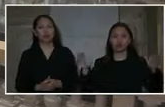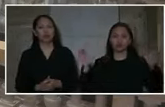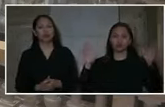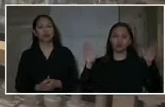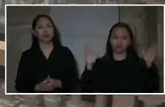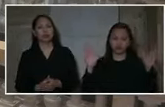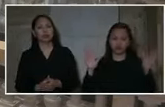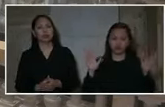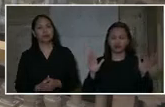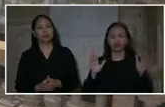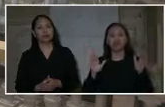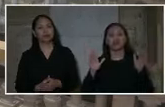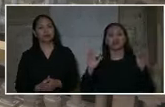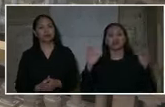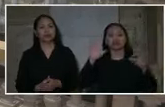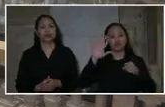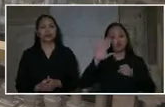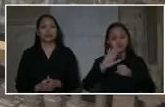malamuko,